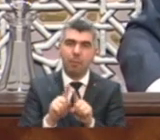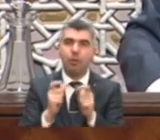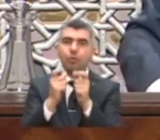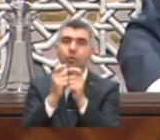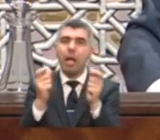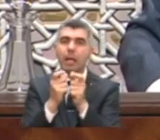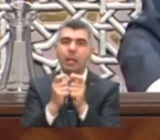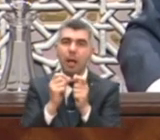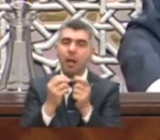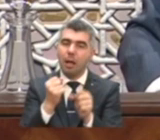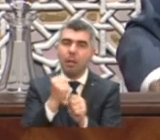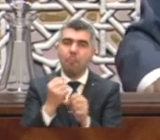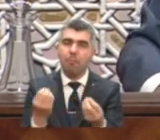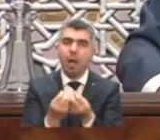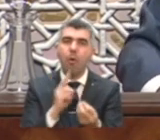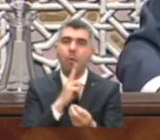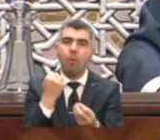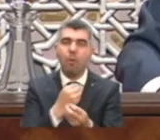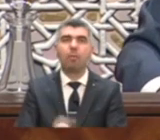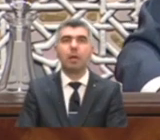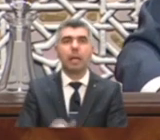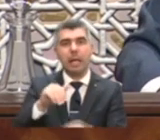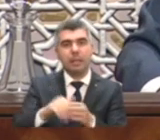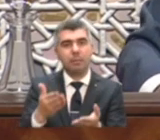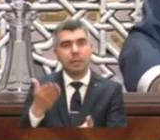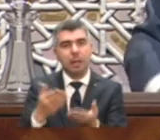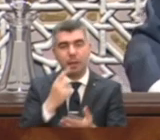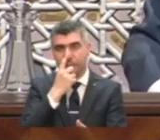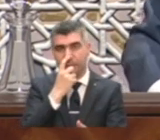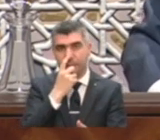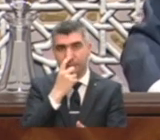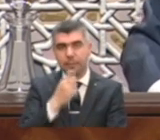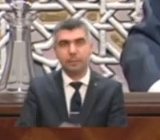للسيدات والسادة النواب المحترمين من فريق الاستقلالي للوحدة والتعادلية.